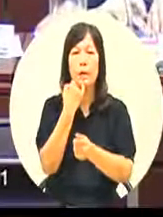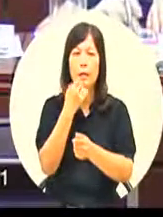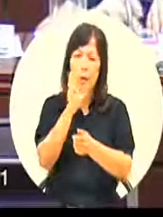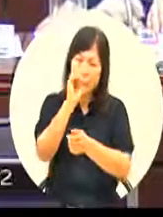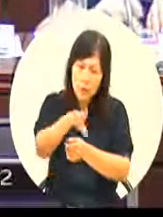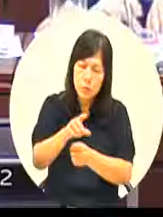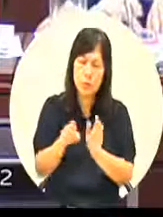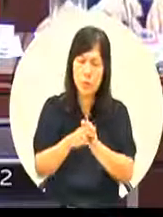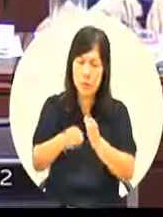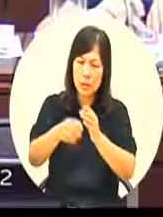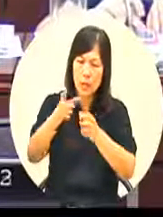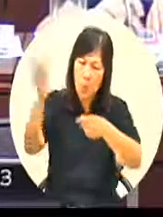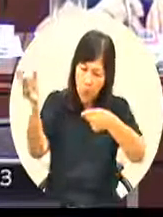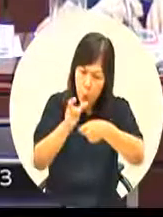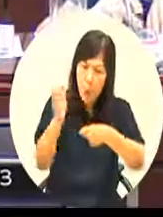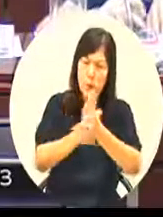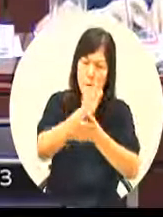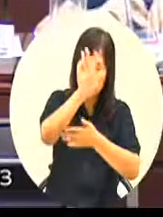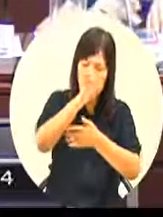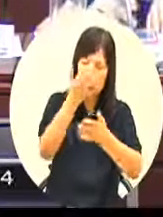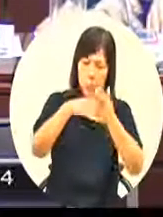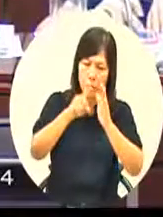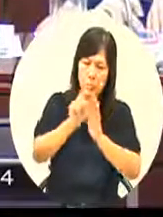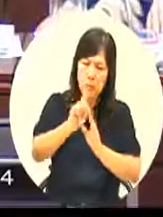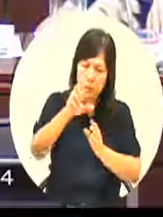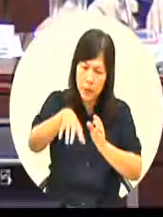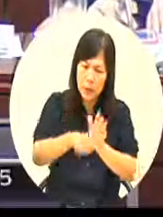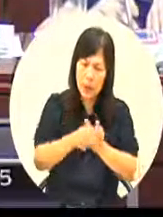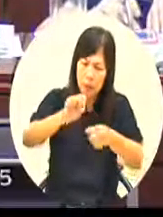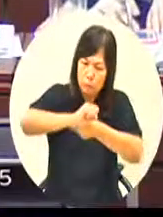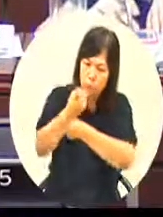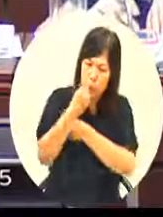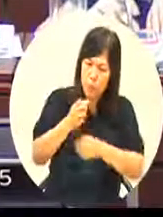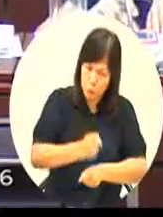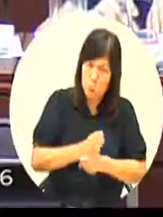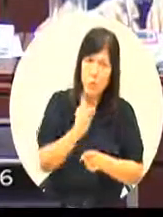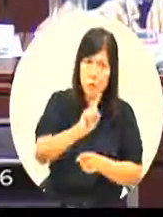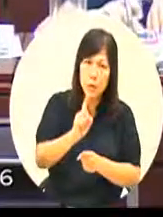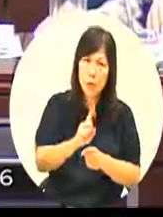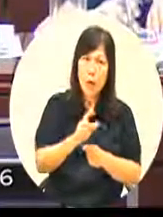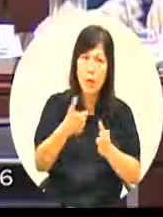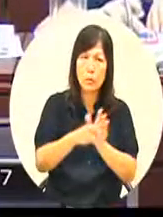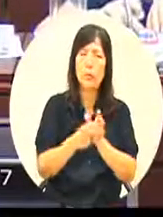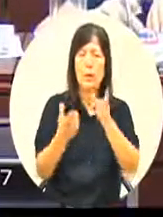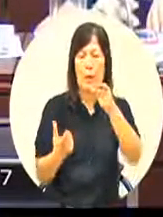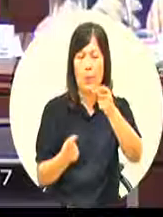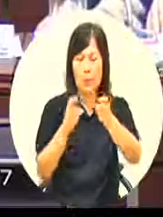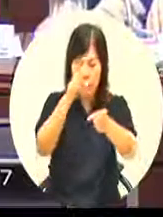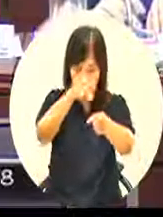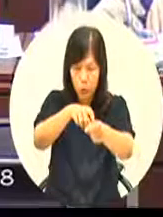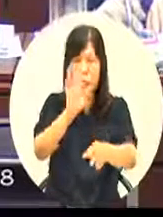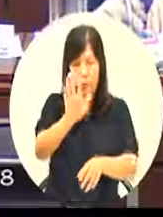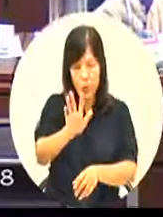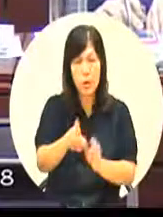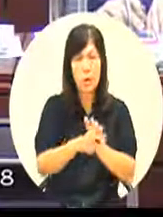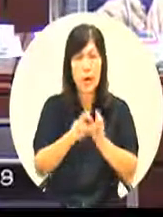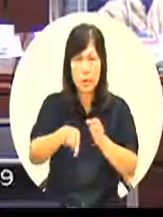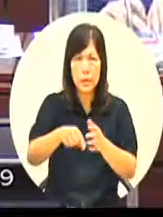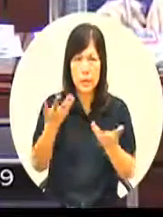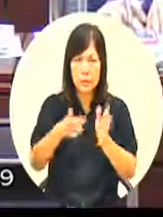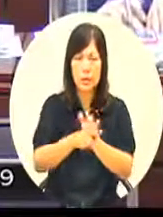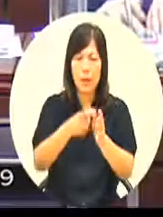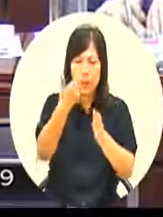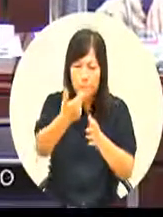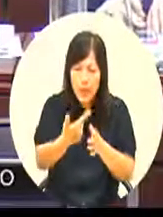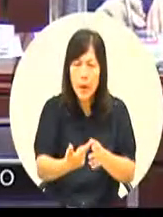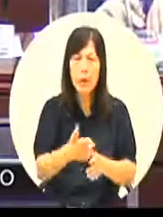说，这个风灾过后，学校内哪些地方要增强、要注意，那不是达到同样的目的吗？所以后来这件事有缓和